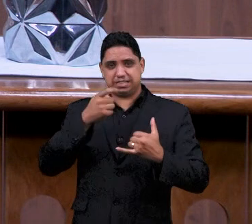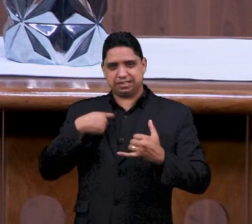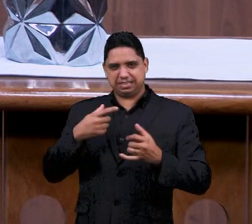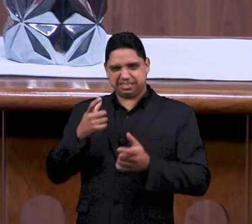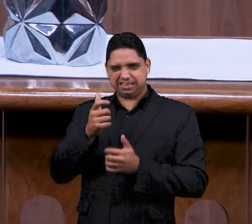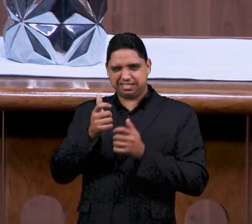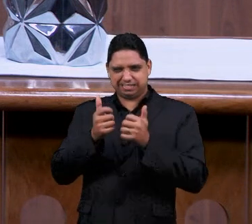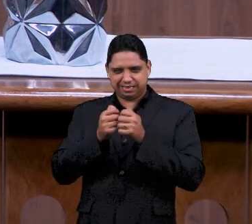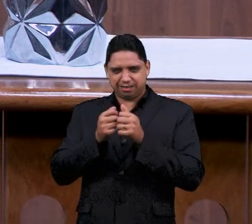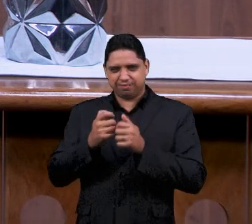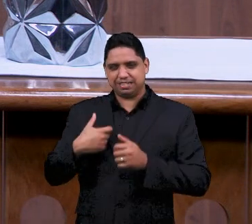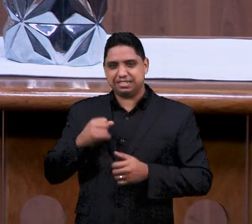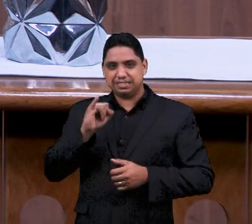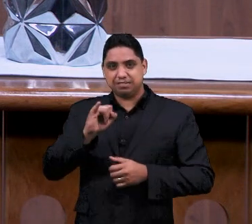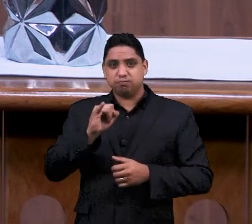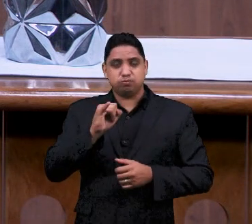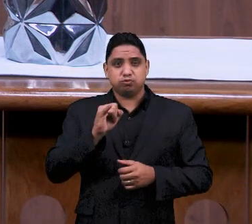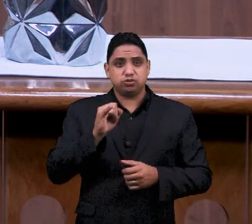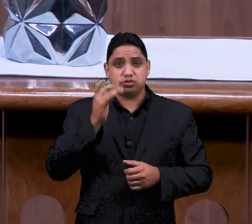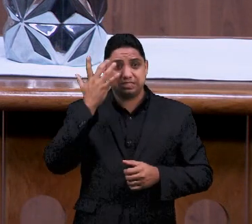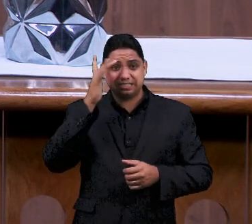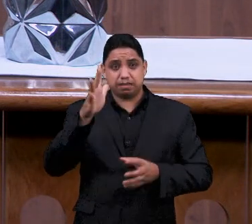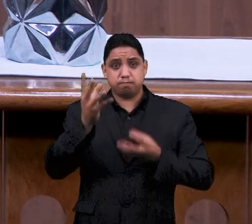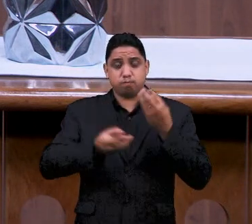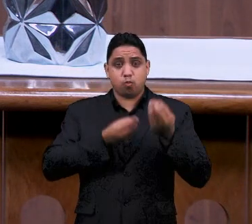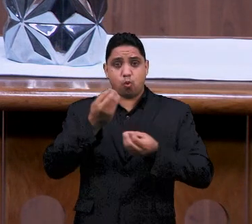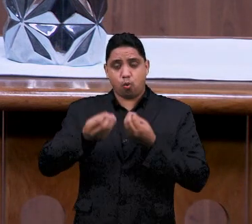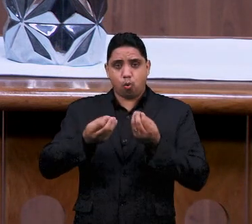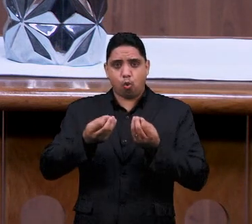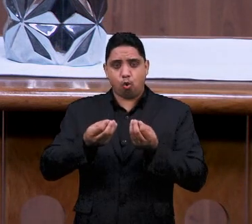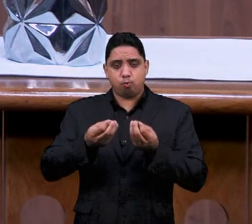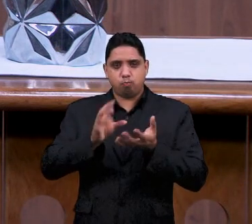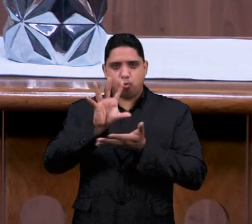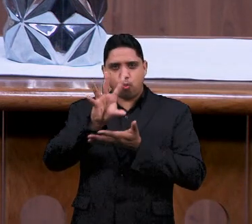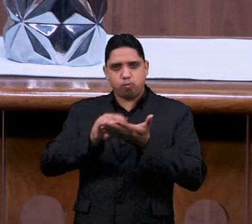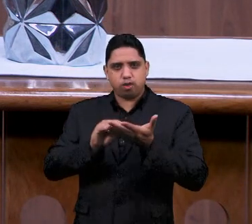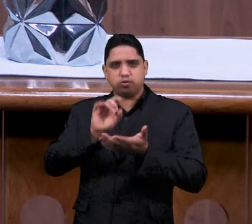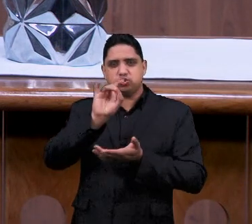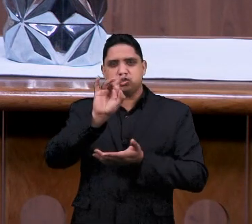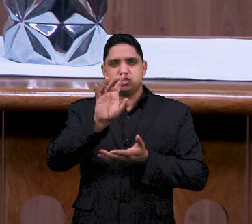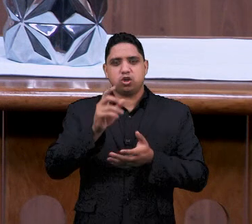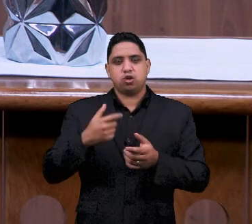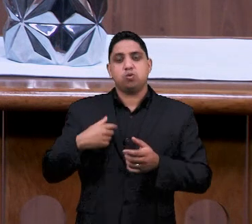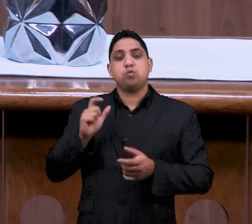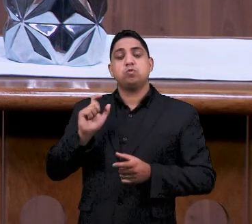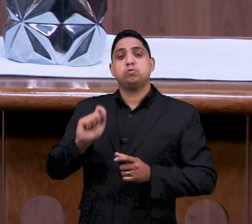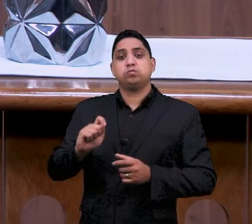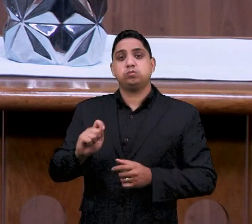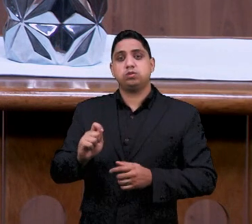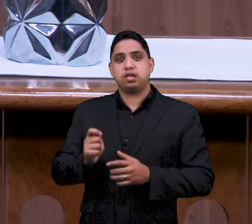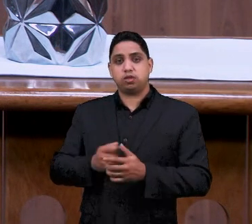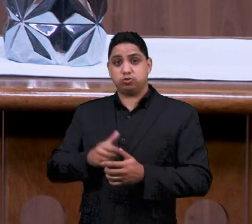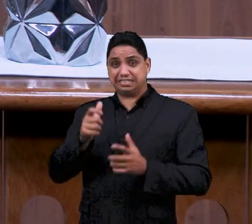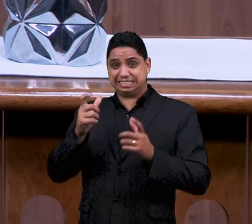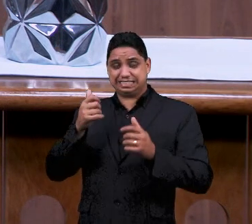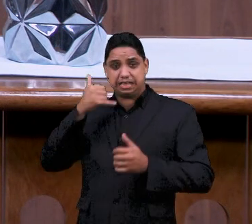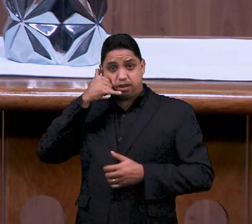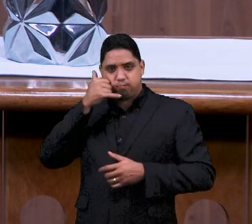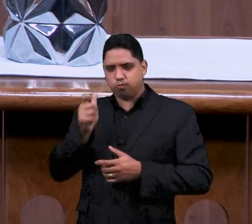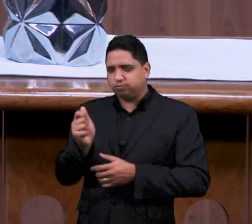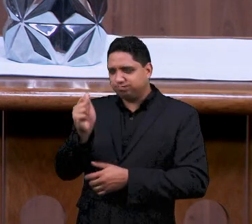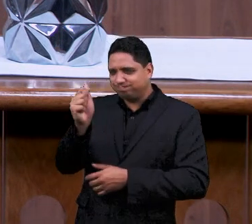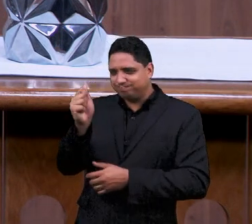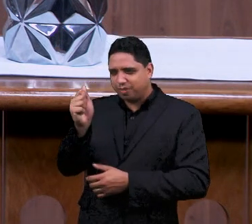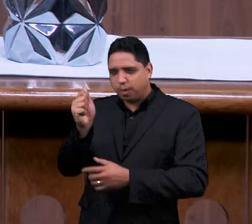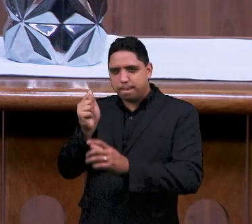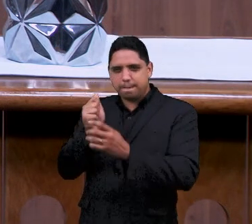Pointez le smartphone. Si vous ne savez pas comment copier le lien, envoyer le lien, et pointez